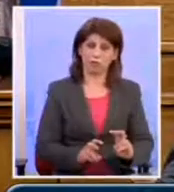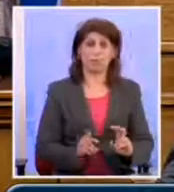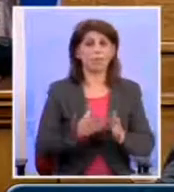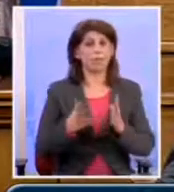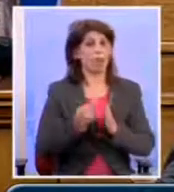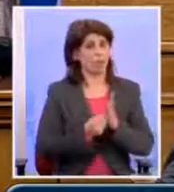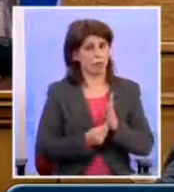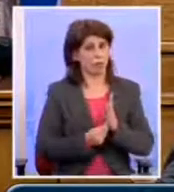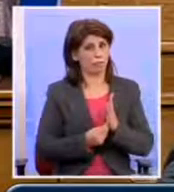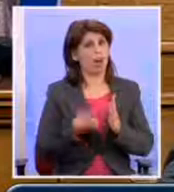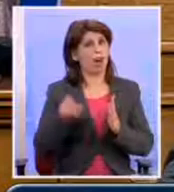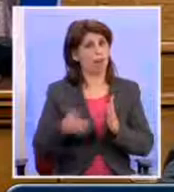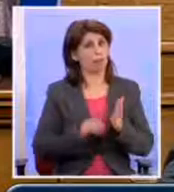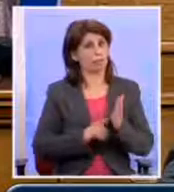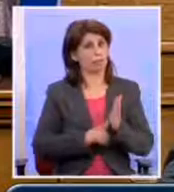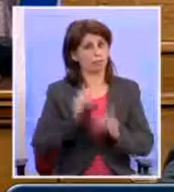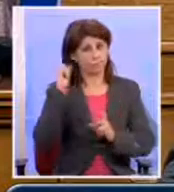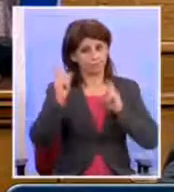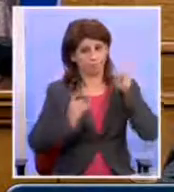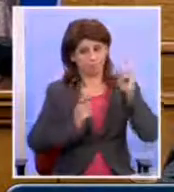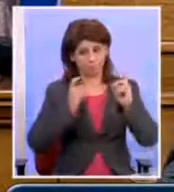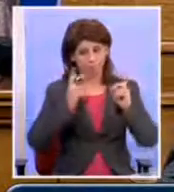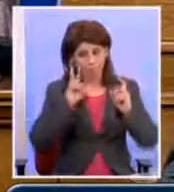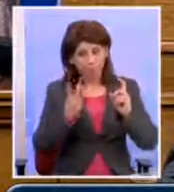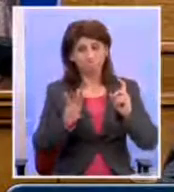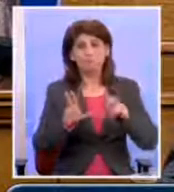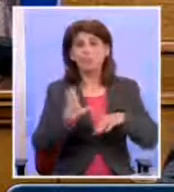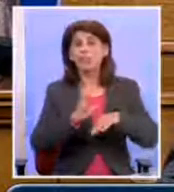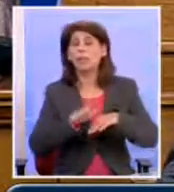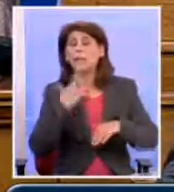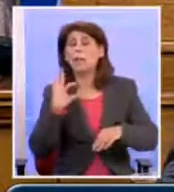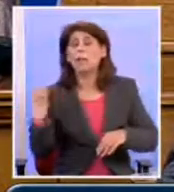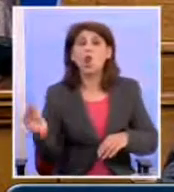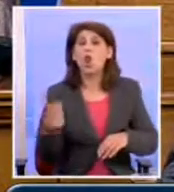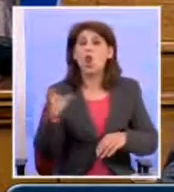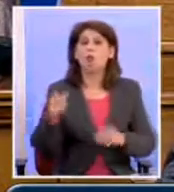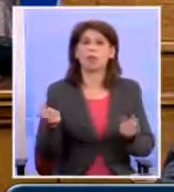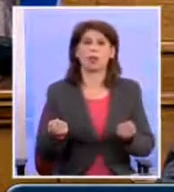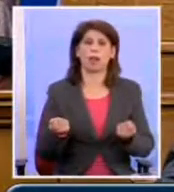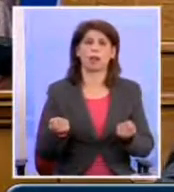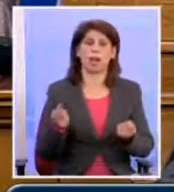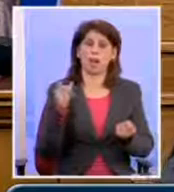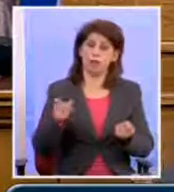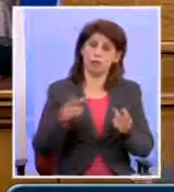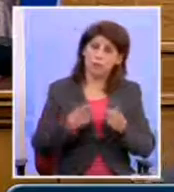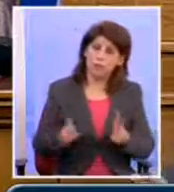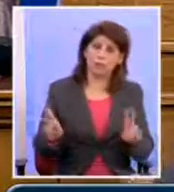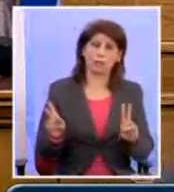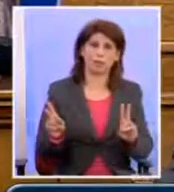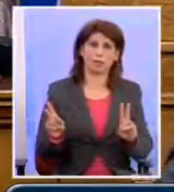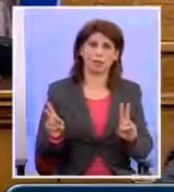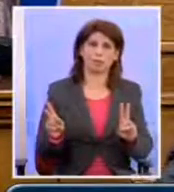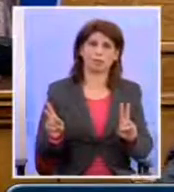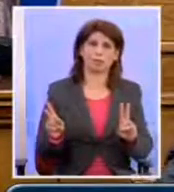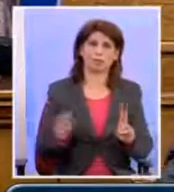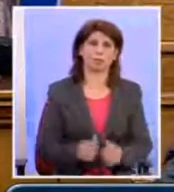όμως αυτό το οποίο πρέπει να μας απασχολήσει είναι η αιτιολόγηση του φαινομένου, αυτή η οποία θα μας επιτρέπει